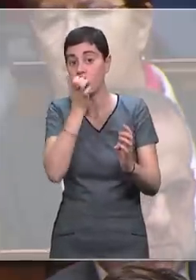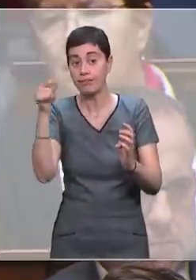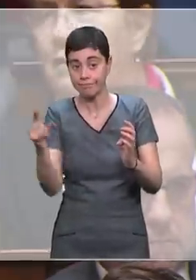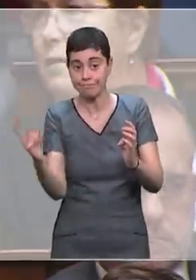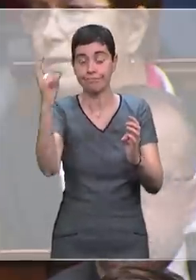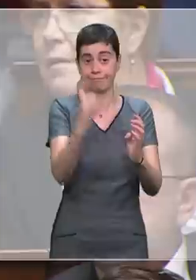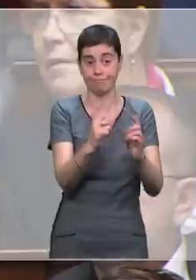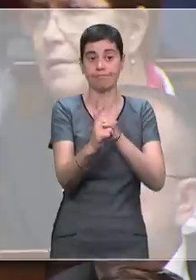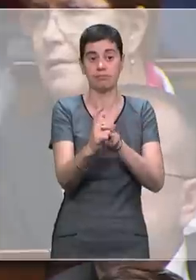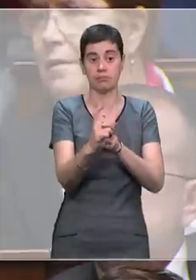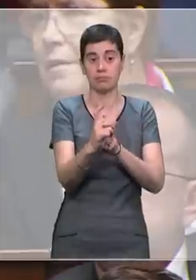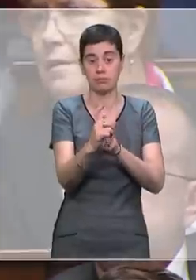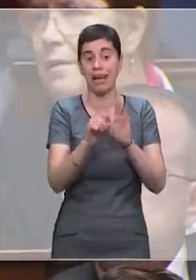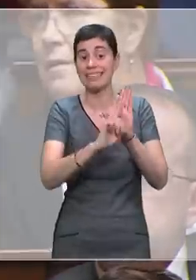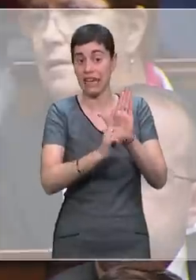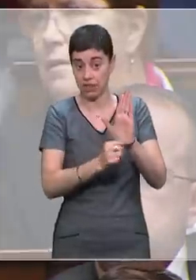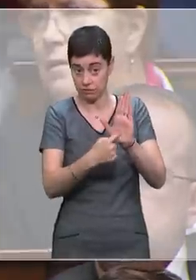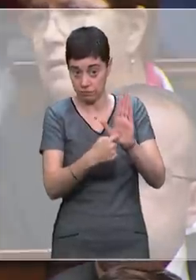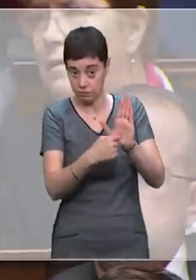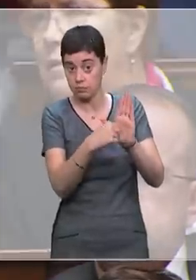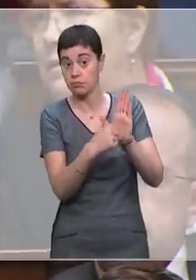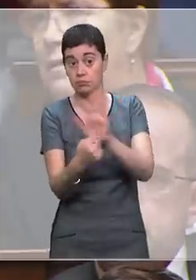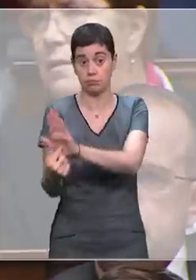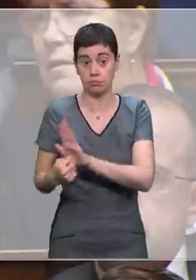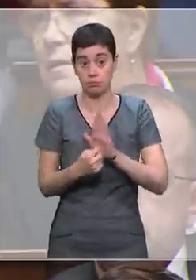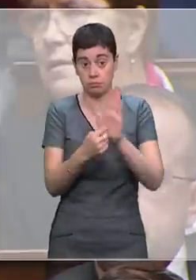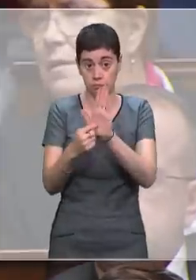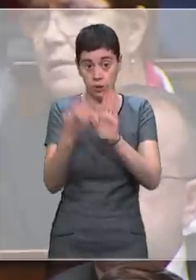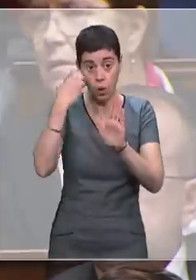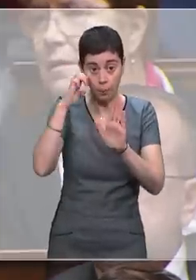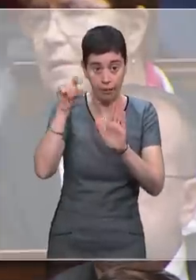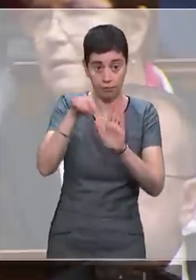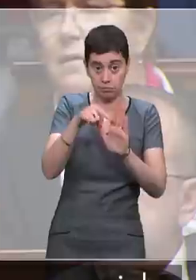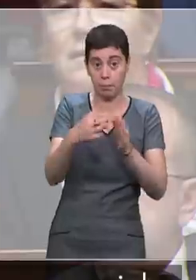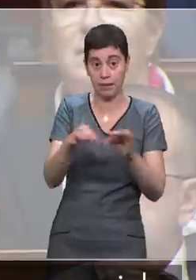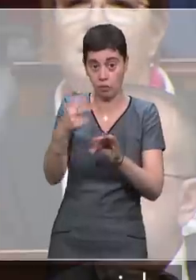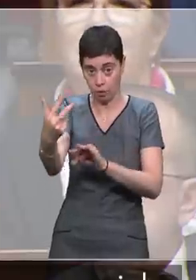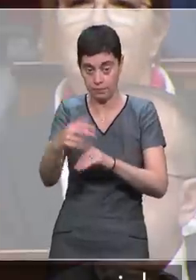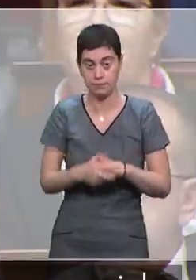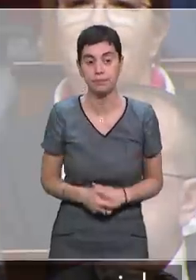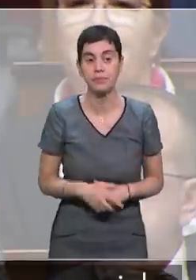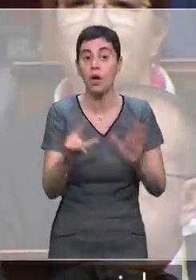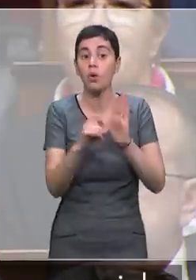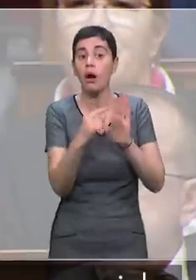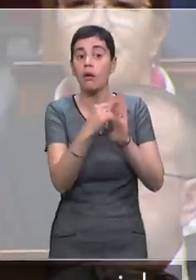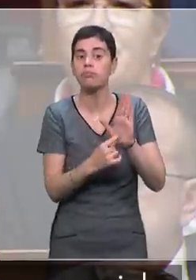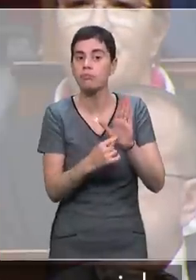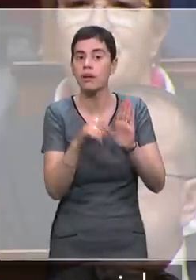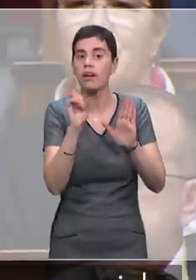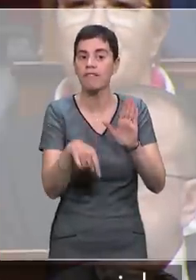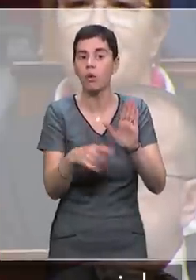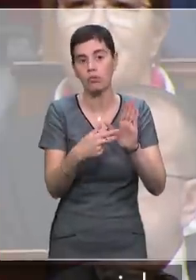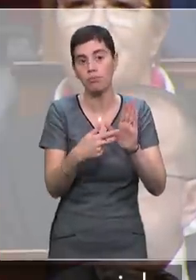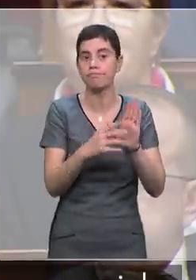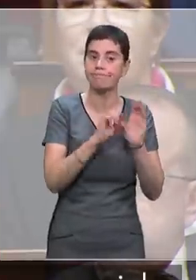vue d'adopter une directive qui sera ensuite soumise au trilogue européen. Il convient que cette loi soit la plus forte possible.